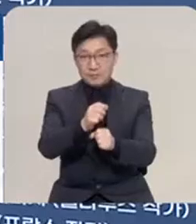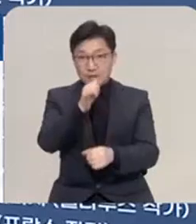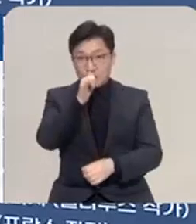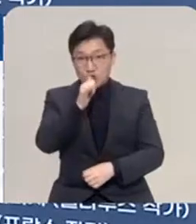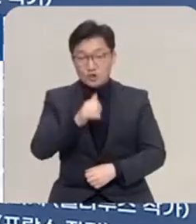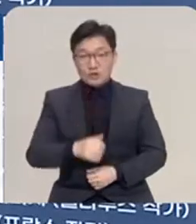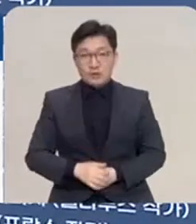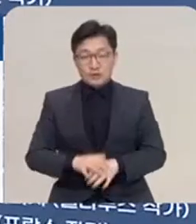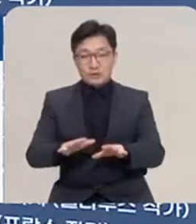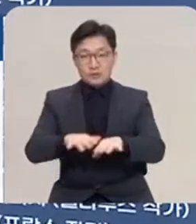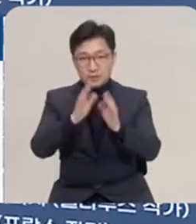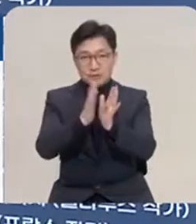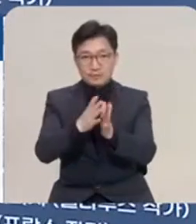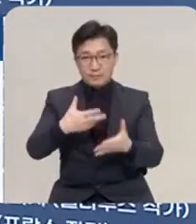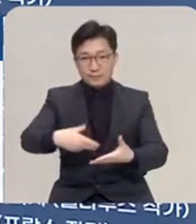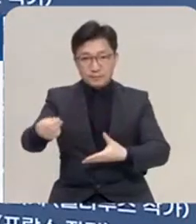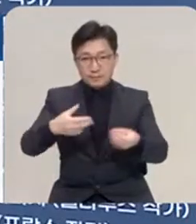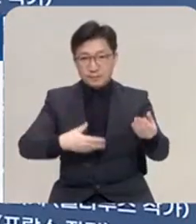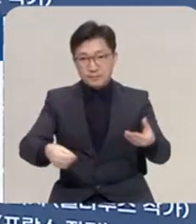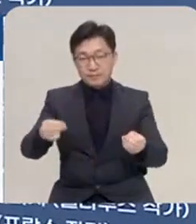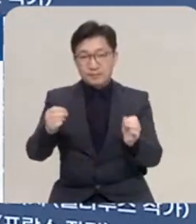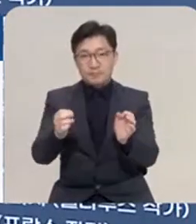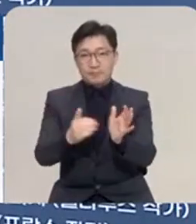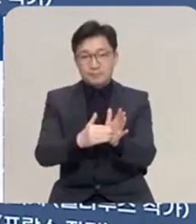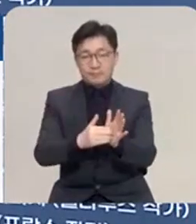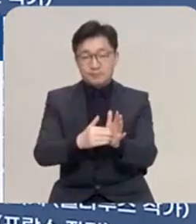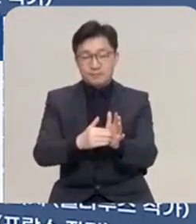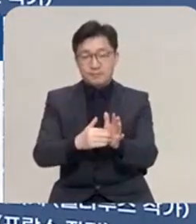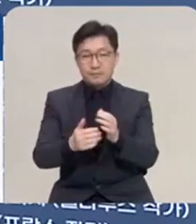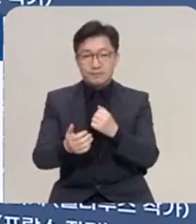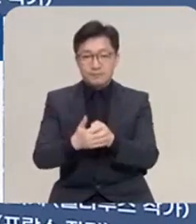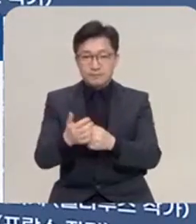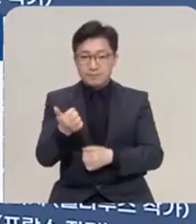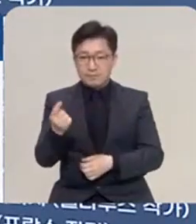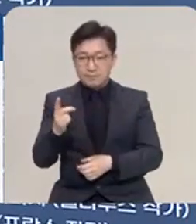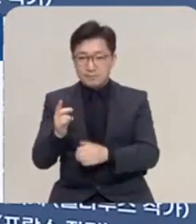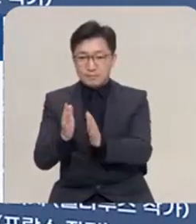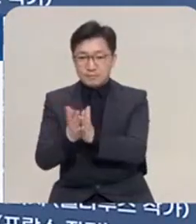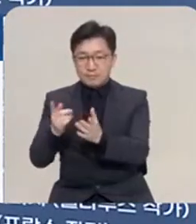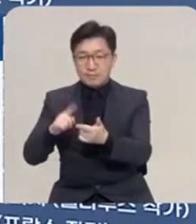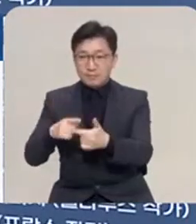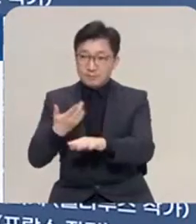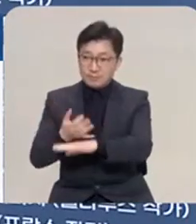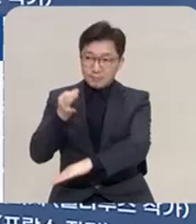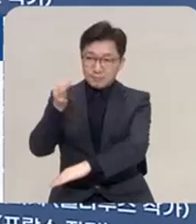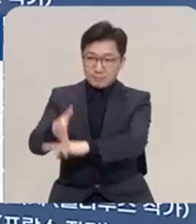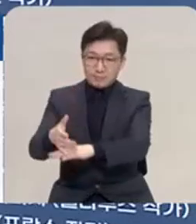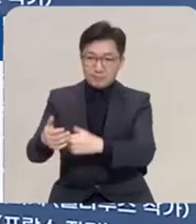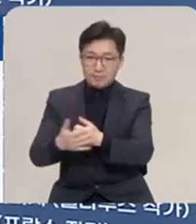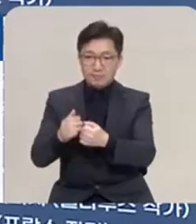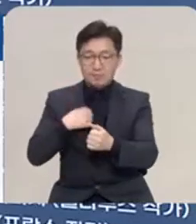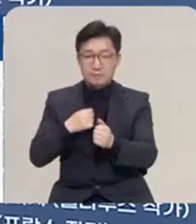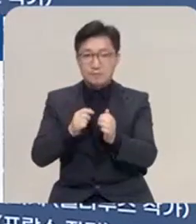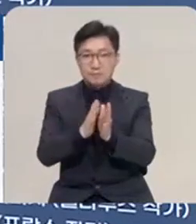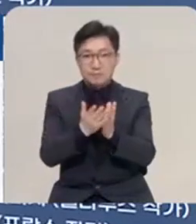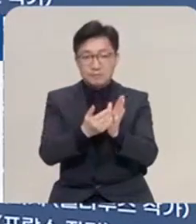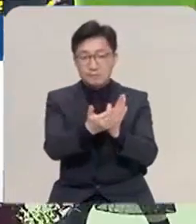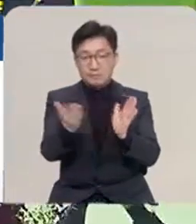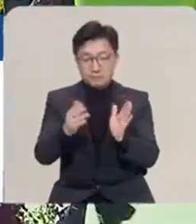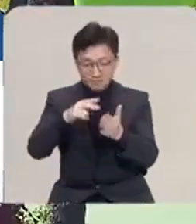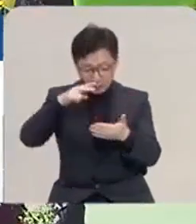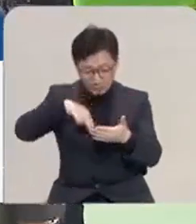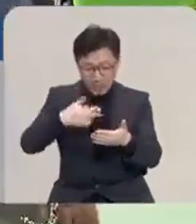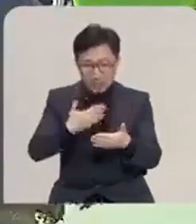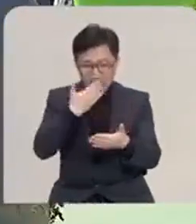있는데요. 모두 대출 중인 상태고 이제 일부 책을 저희가 구해서 도서관 열람만